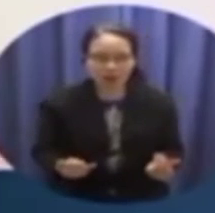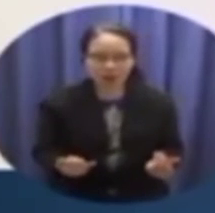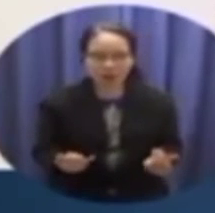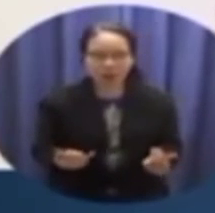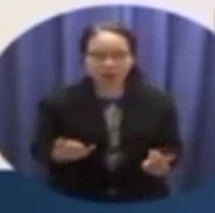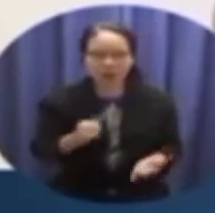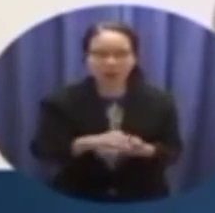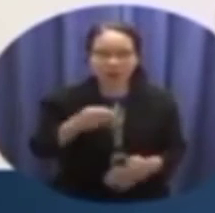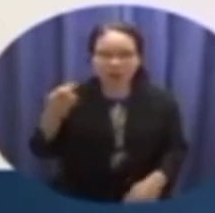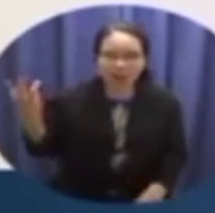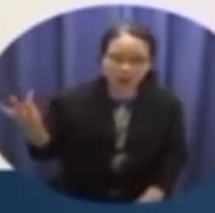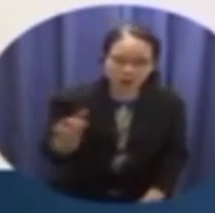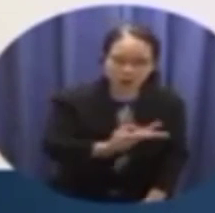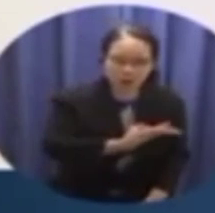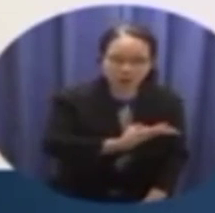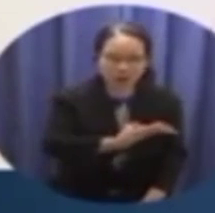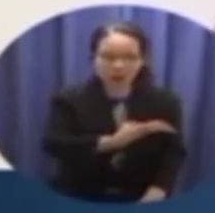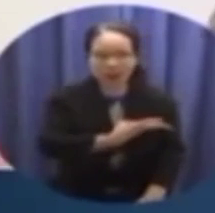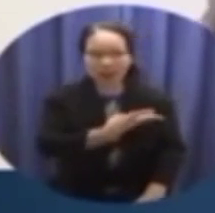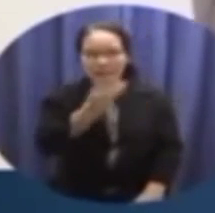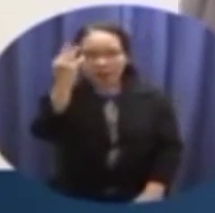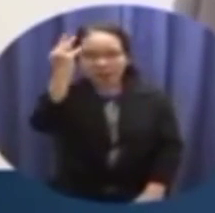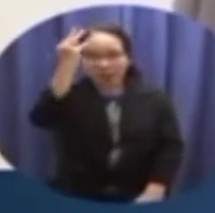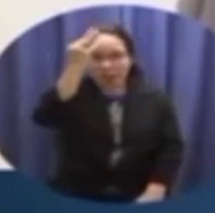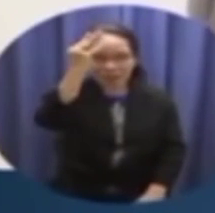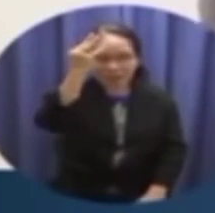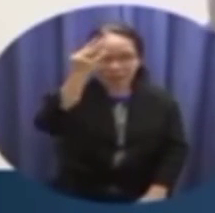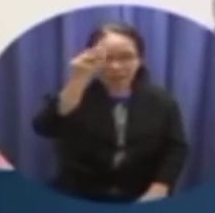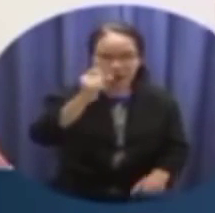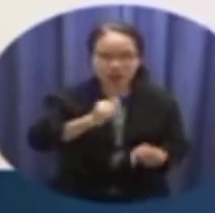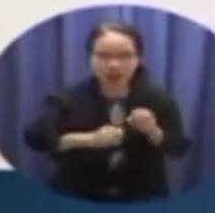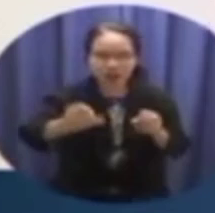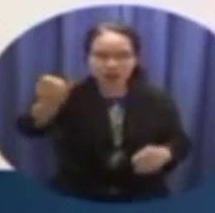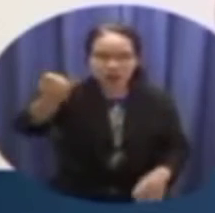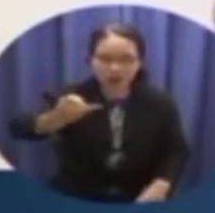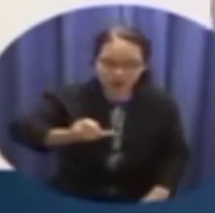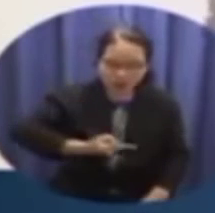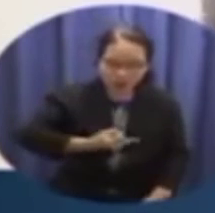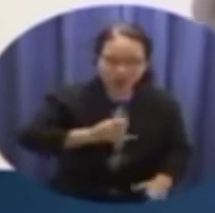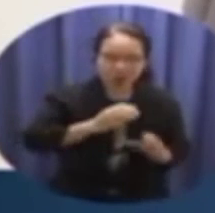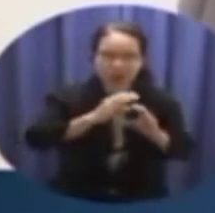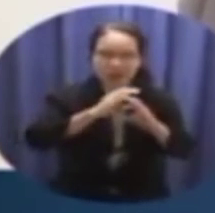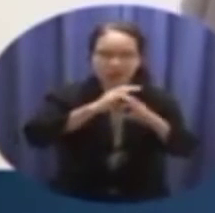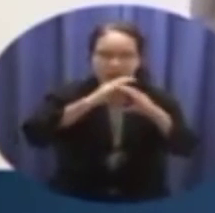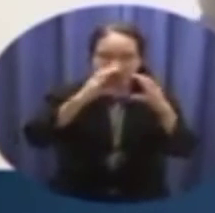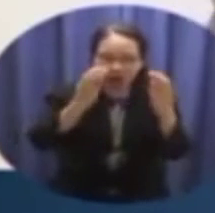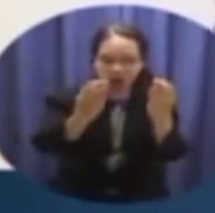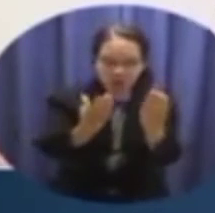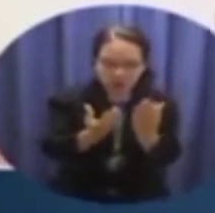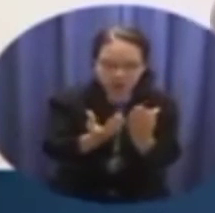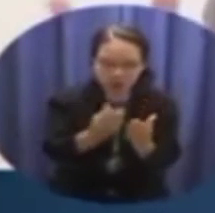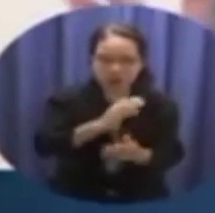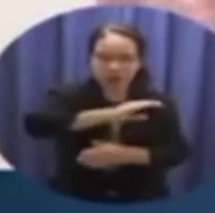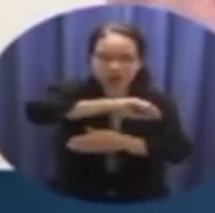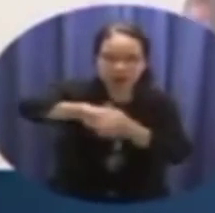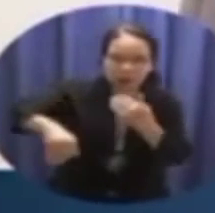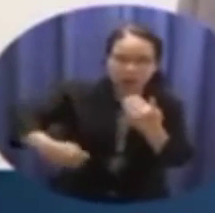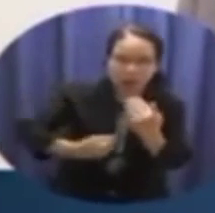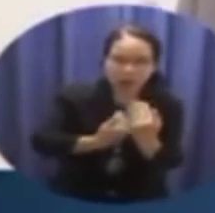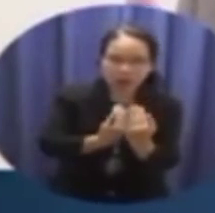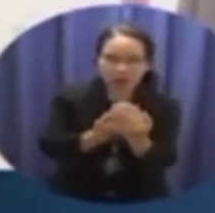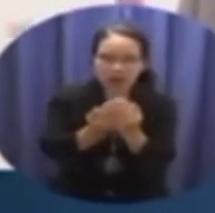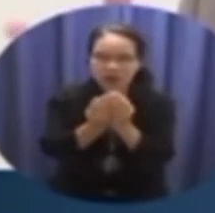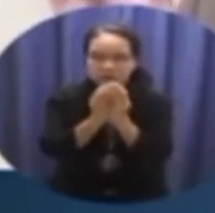na tayo ay magbulay-bulay. Kaya nag-anyaya ako ng global prayer para kung